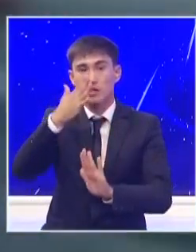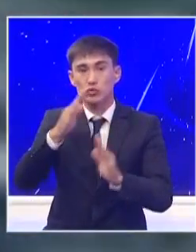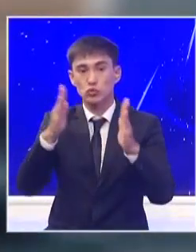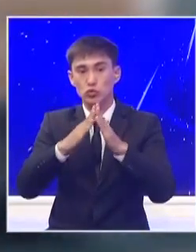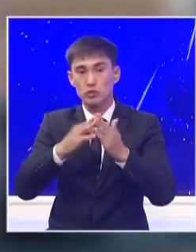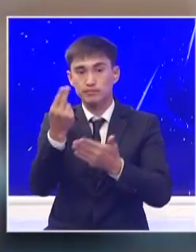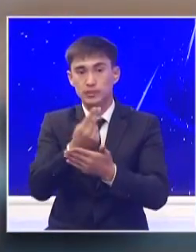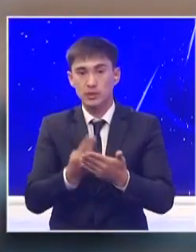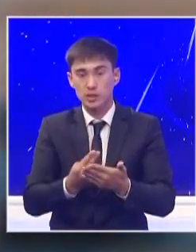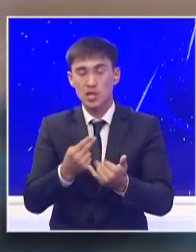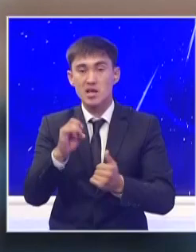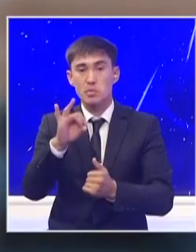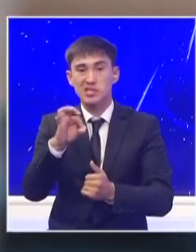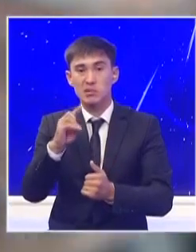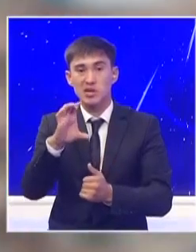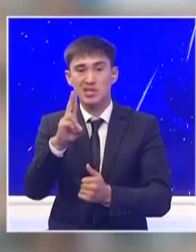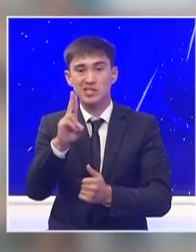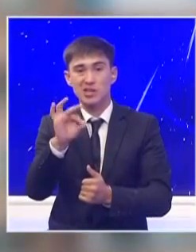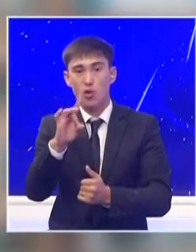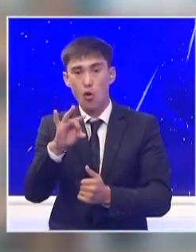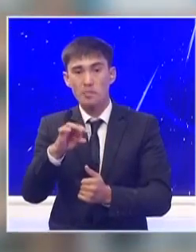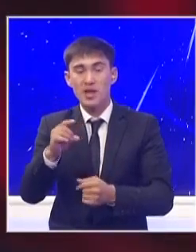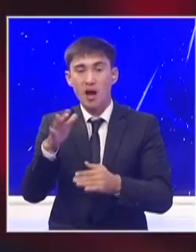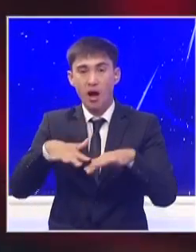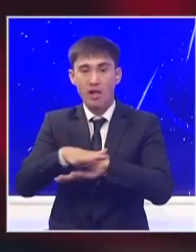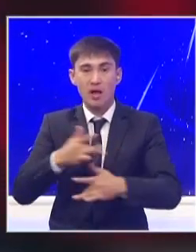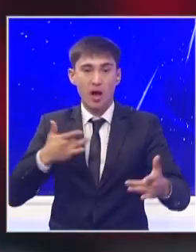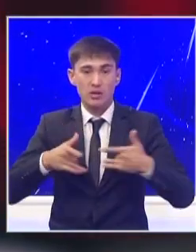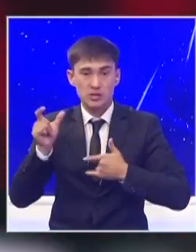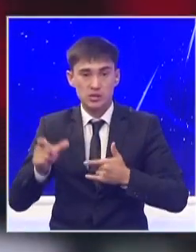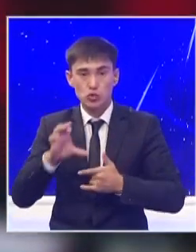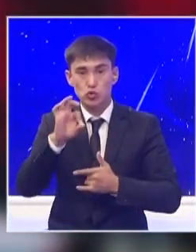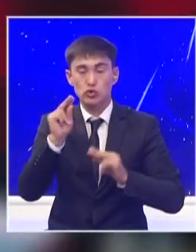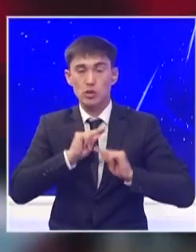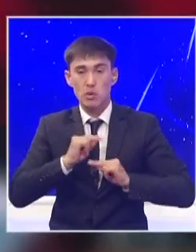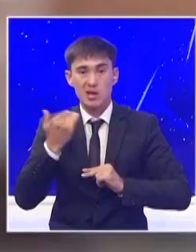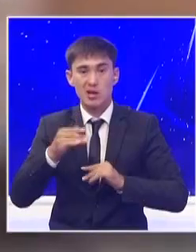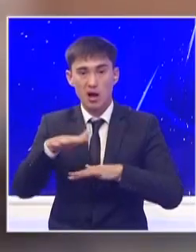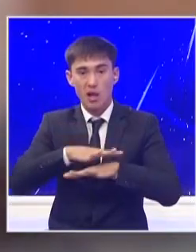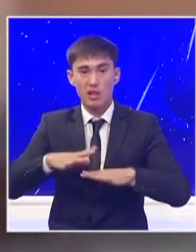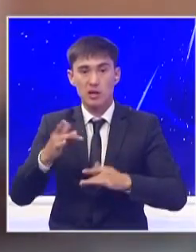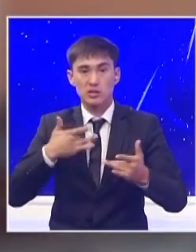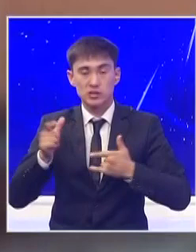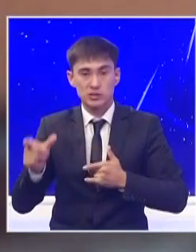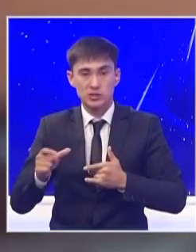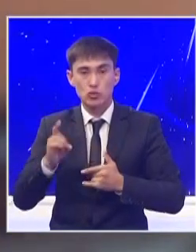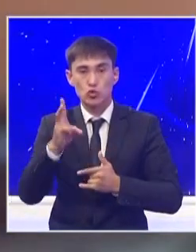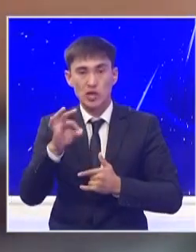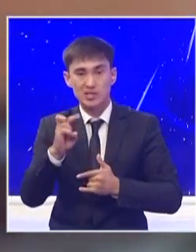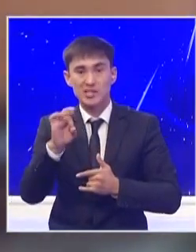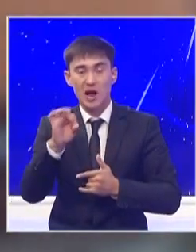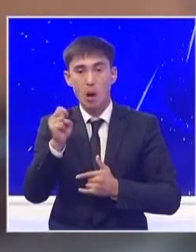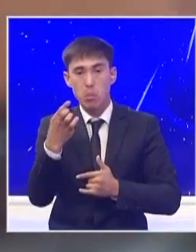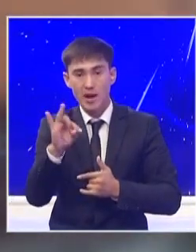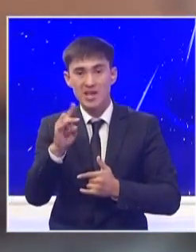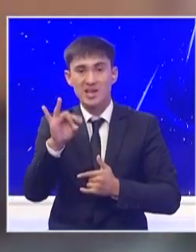бейнеленген. Ермек Серкебаев КСРО халық әртісі, профессор, қоғам қайраткері және социалистік еңбегері. Танымал баритон Біржан мен Сара, Абай,